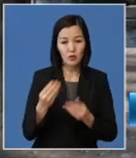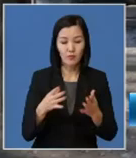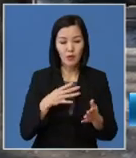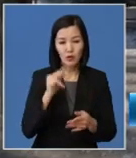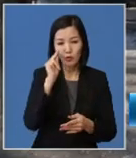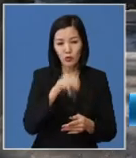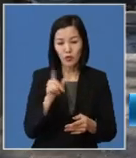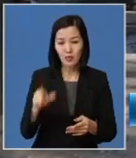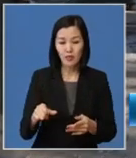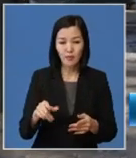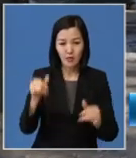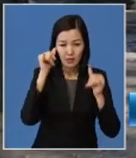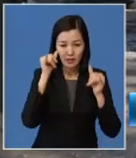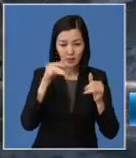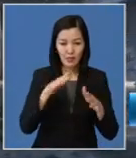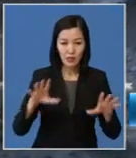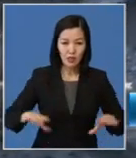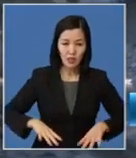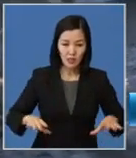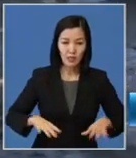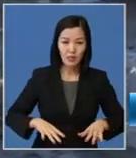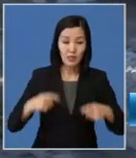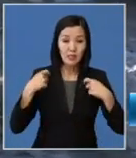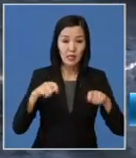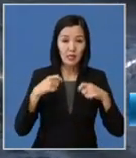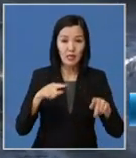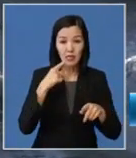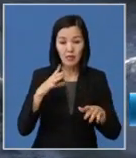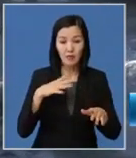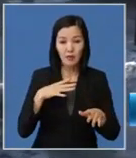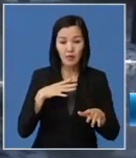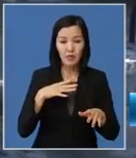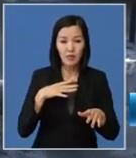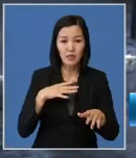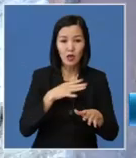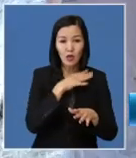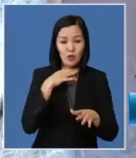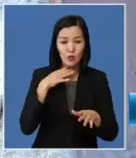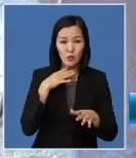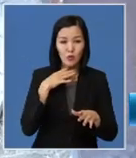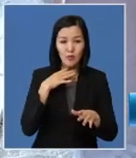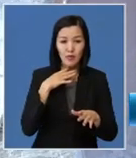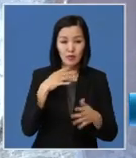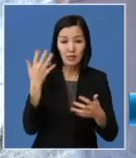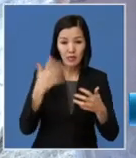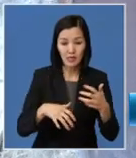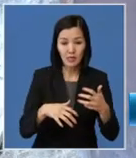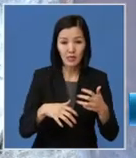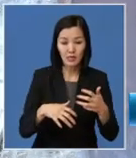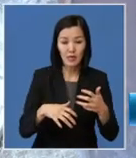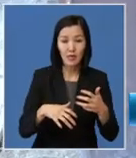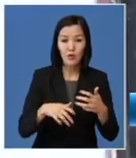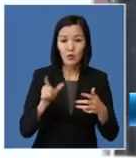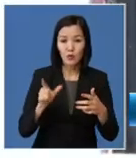Күдіктілер ұрлаған сиыр мен жылқыны қайда сатқанын да айтып берді. Ал сол ірі қараны сойып өткізумен айналысқан алып сатар да ұсталды. Күдіктінің